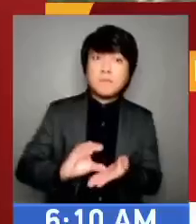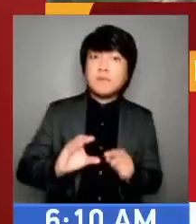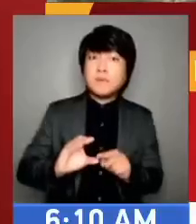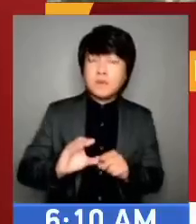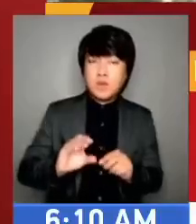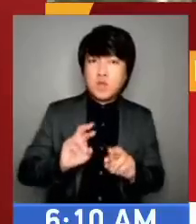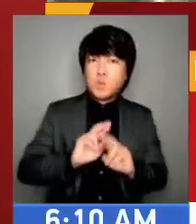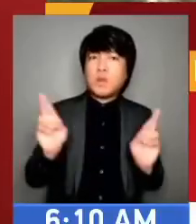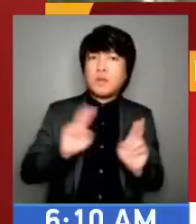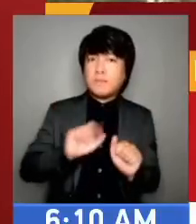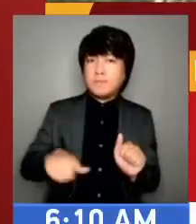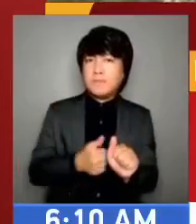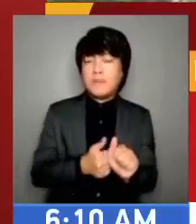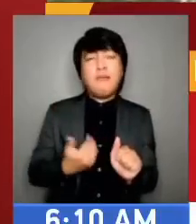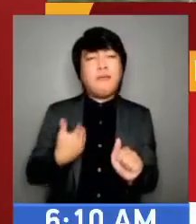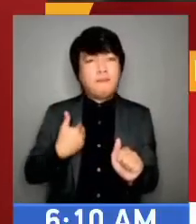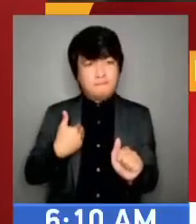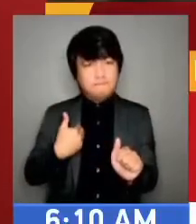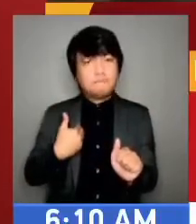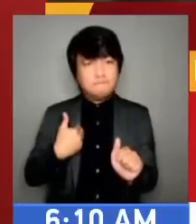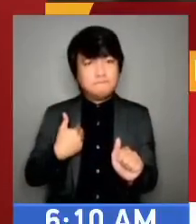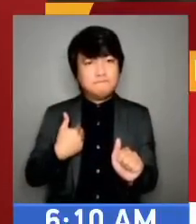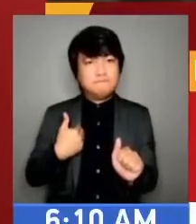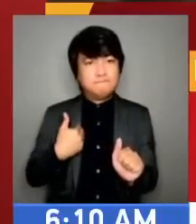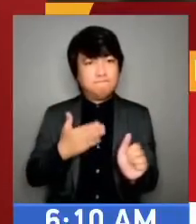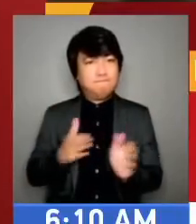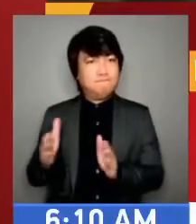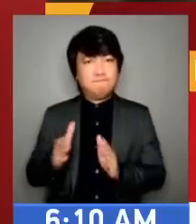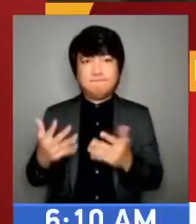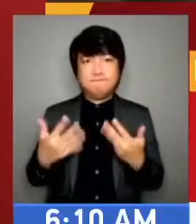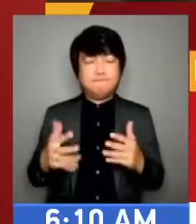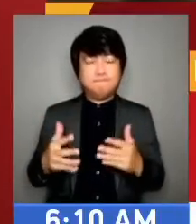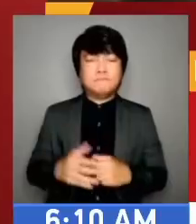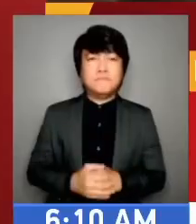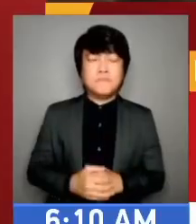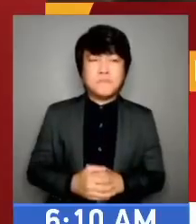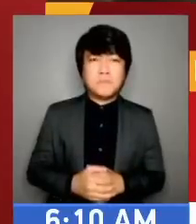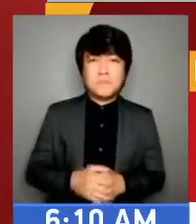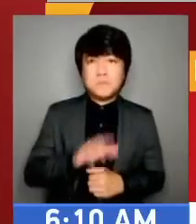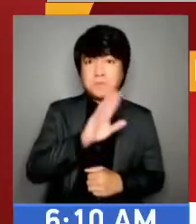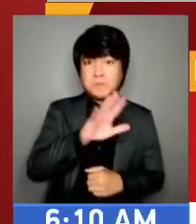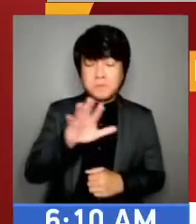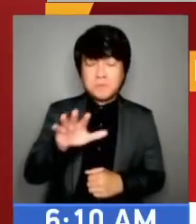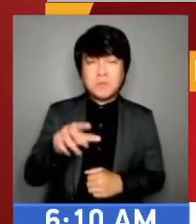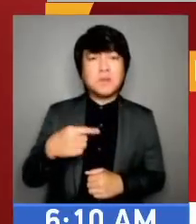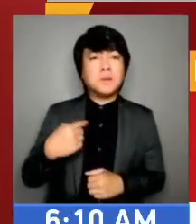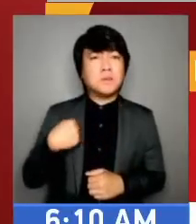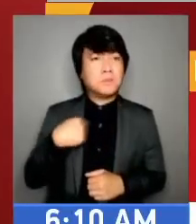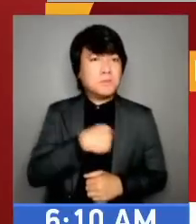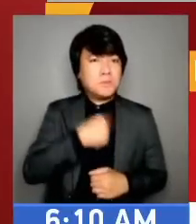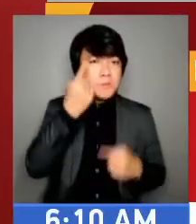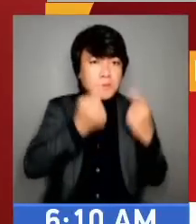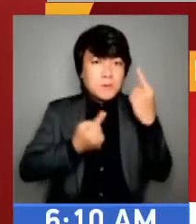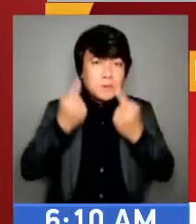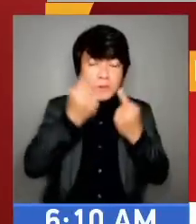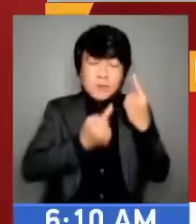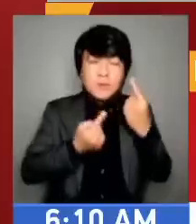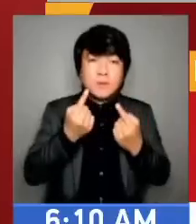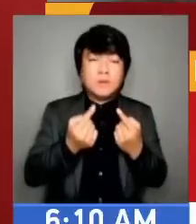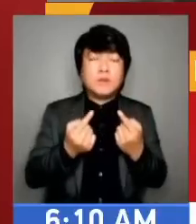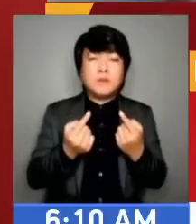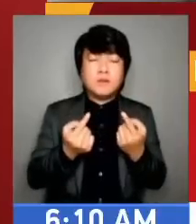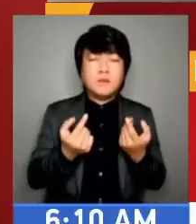po matatawaran. But then, it's the same, ano po, ang ating pong concern ay tuloy-tuloy po yung sama ng